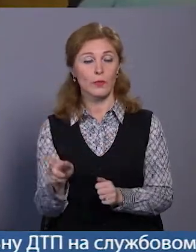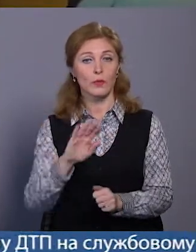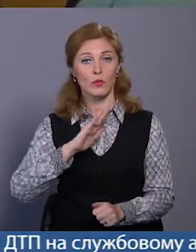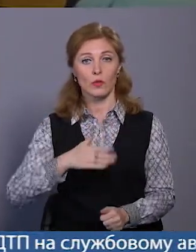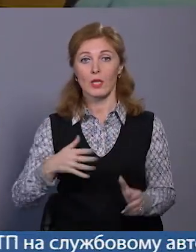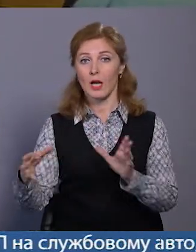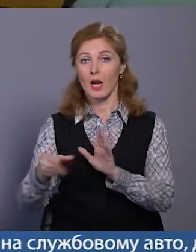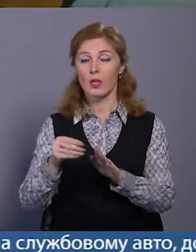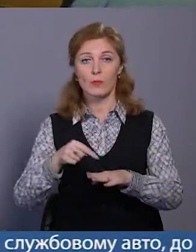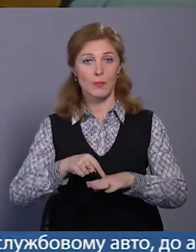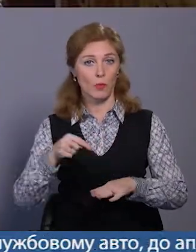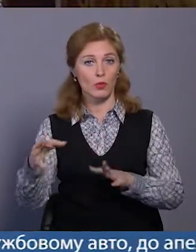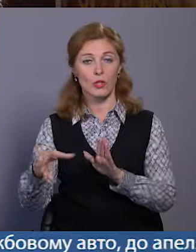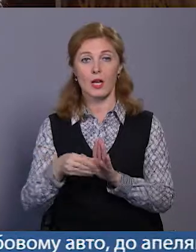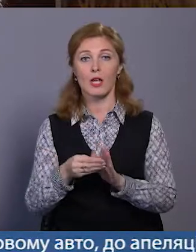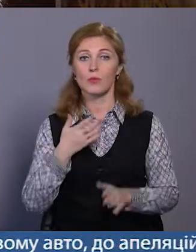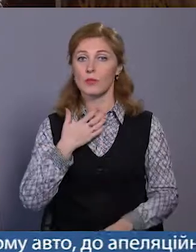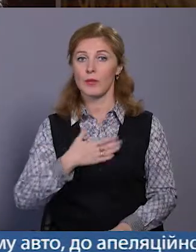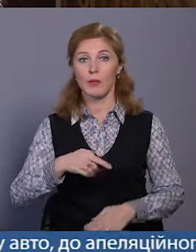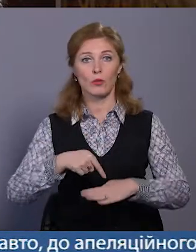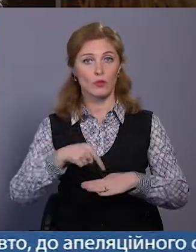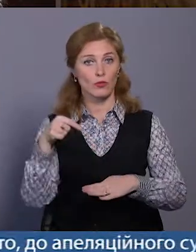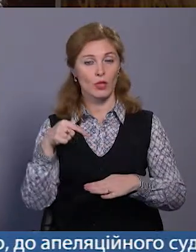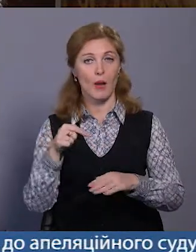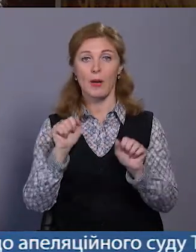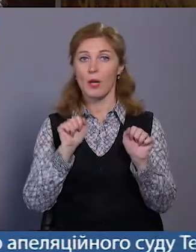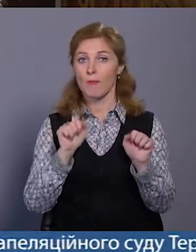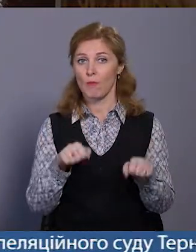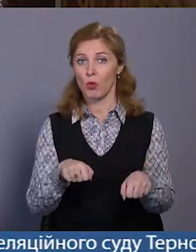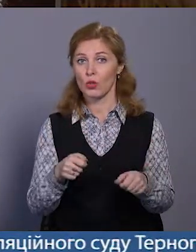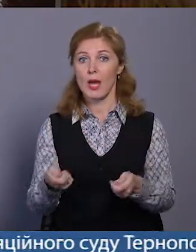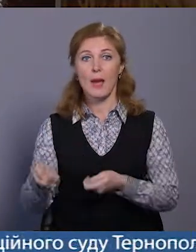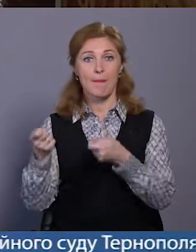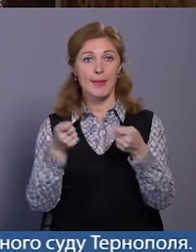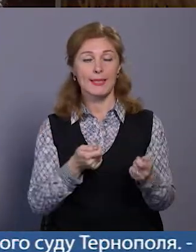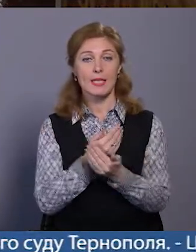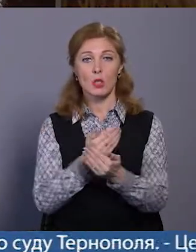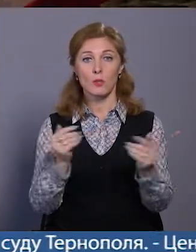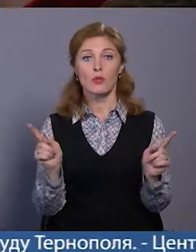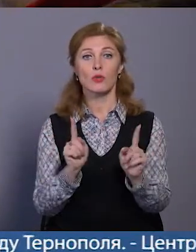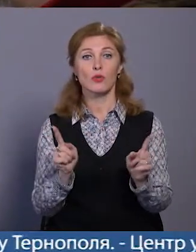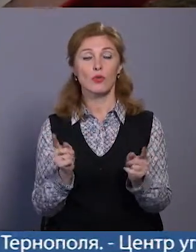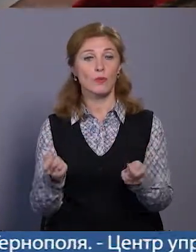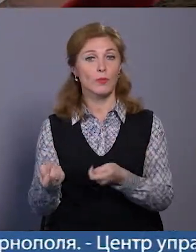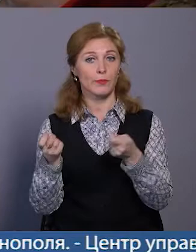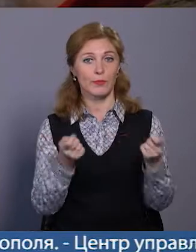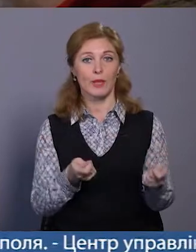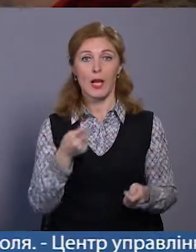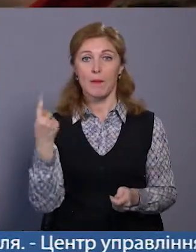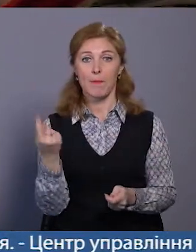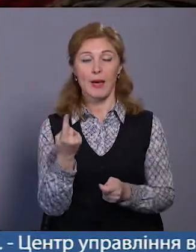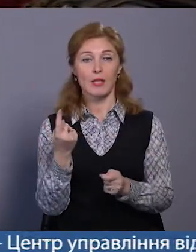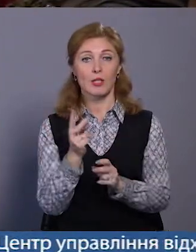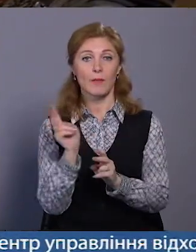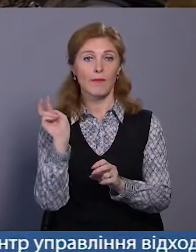із емоціями, разом із приємними відчуттями може принести із музею щось матеріальне. Першим, як і годиться,